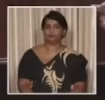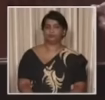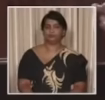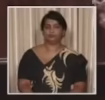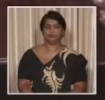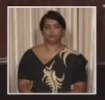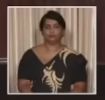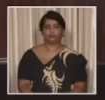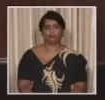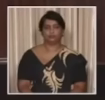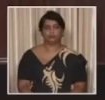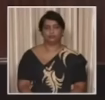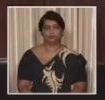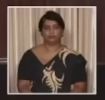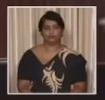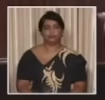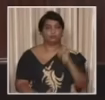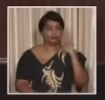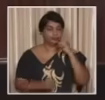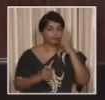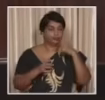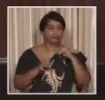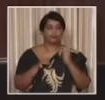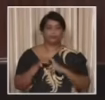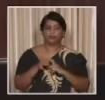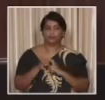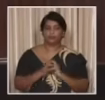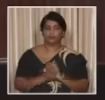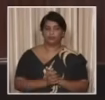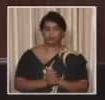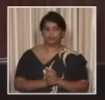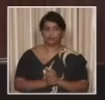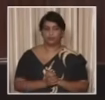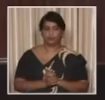දෙවෙනි වටේ පළවෙනි ප්‍රශ්නය අහන්න කියන්න. මායදුන්නේ චින්තක